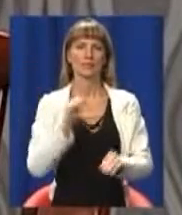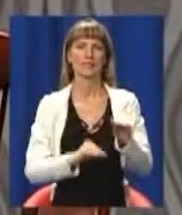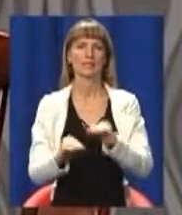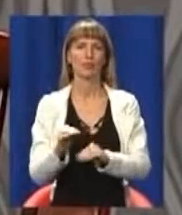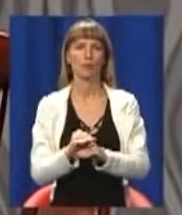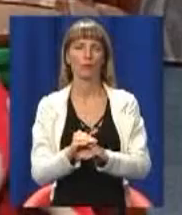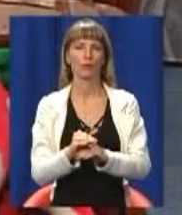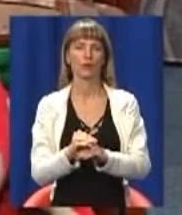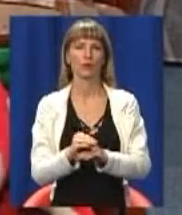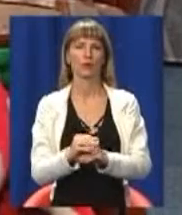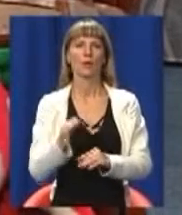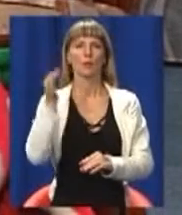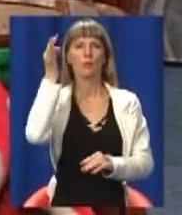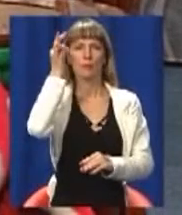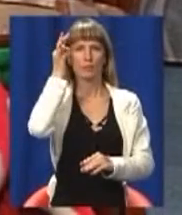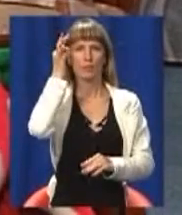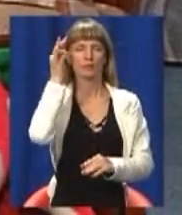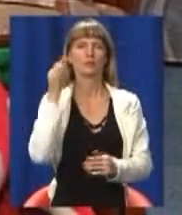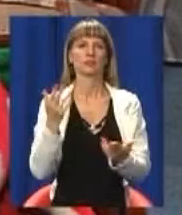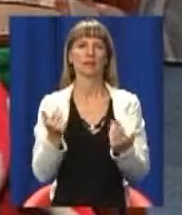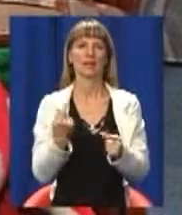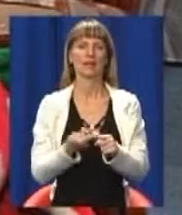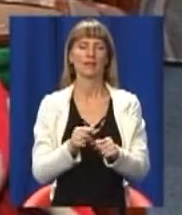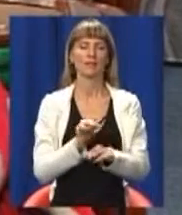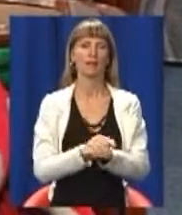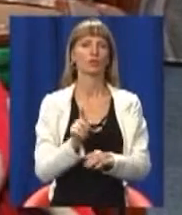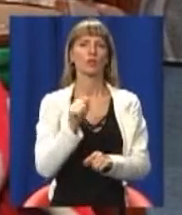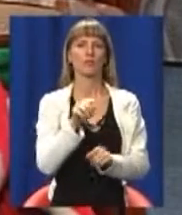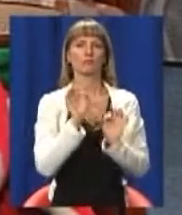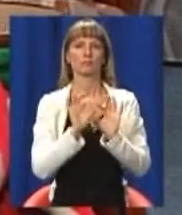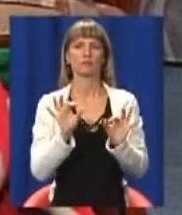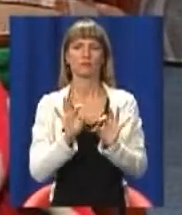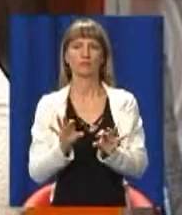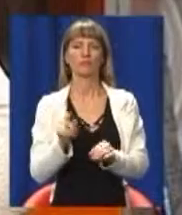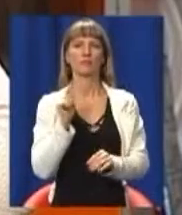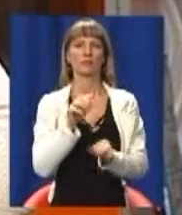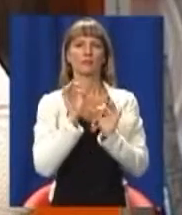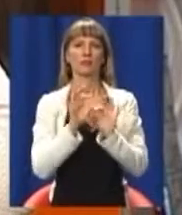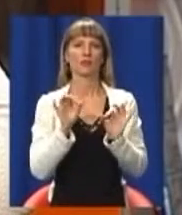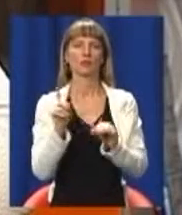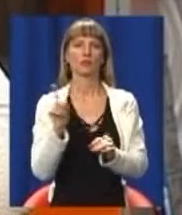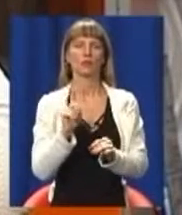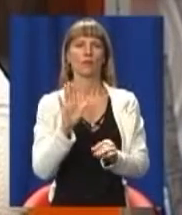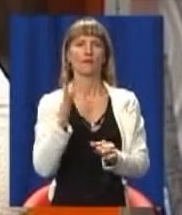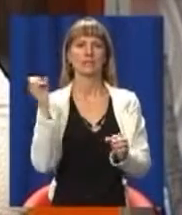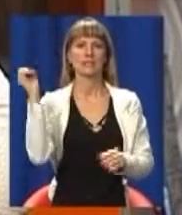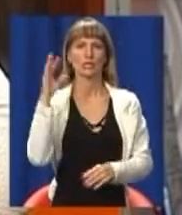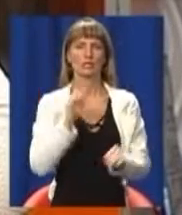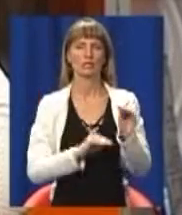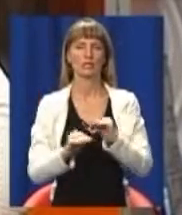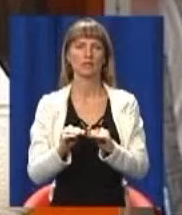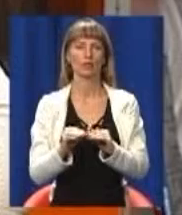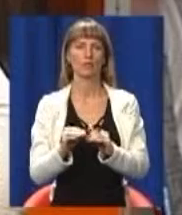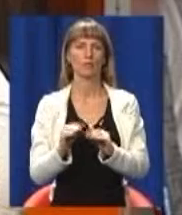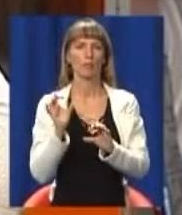систему. Пам'ятаєш? Так. Ці факти, що там розповідалось? Там розказувала, що в сонячну систему входять